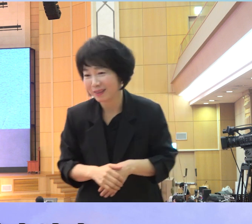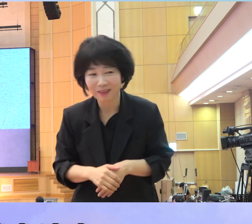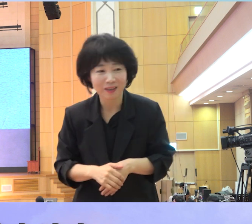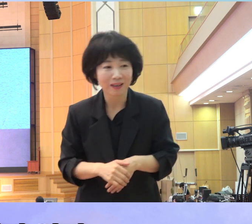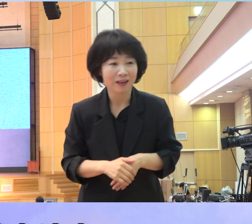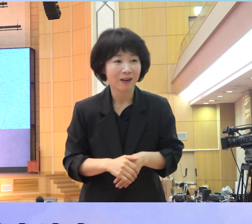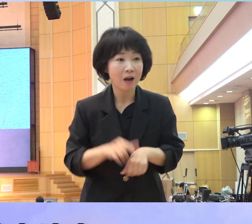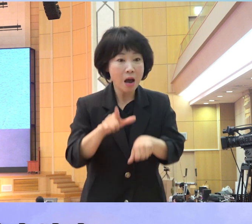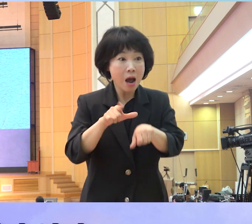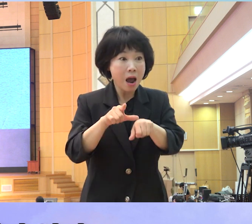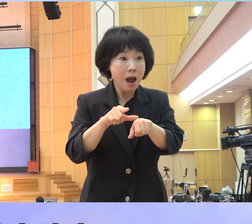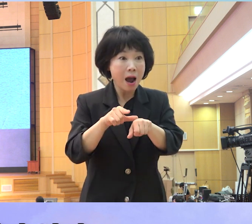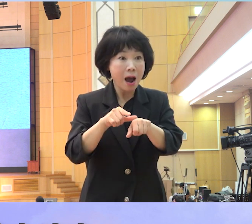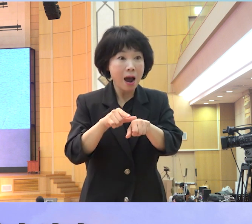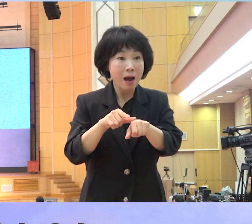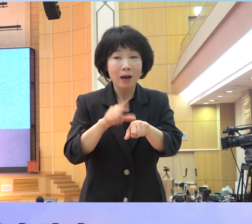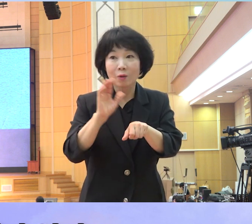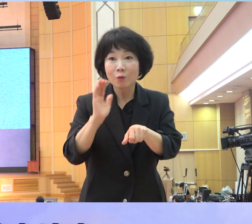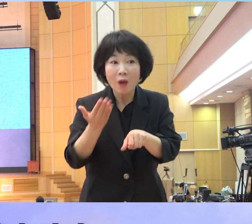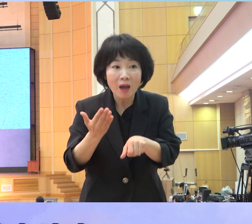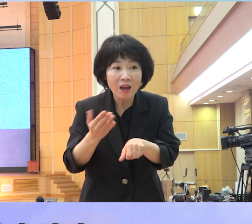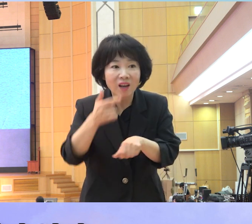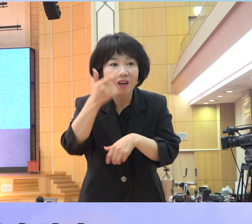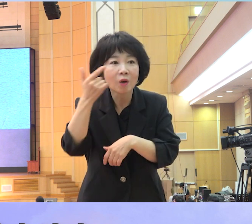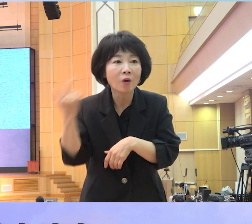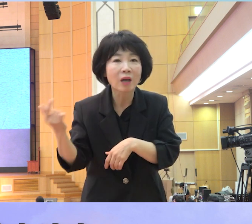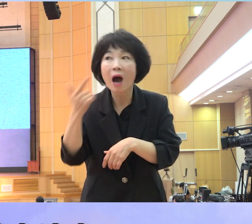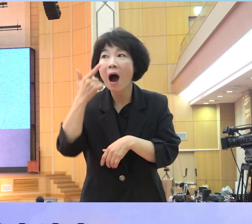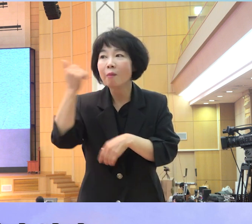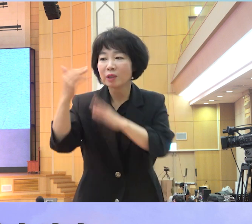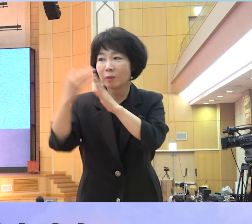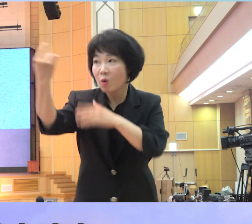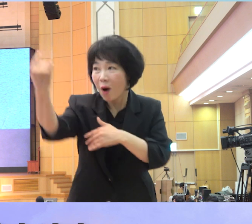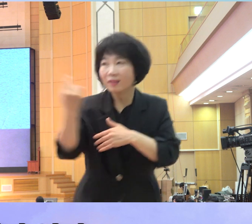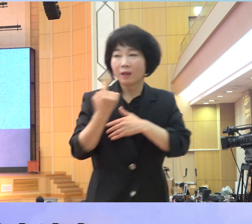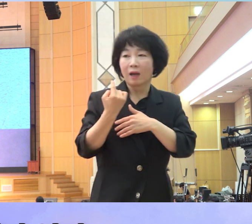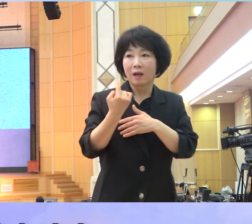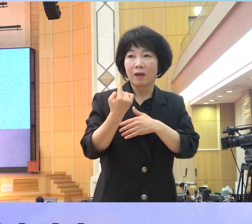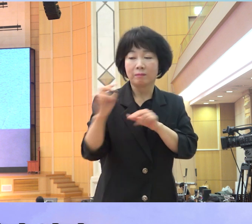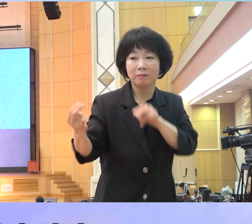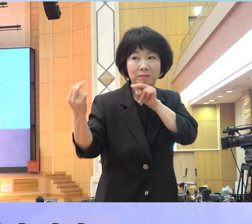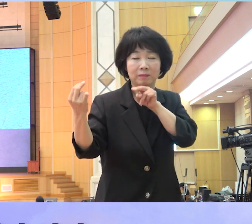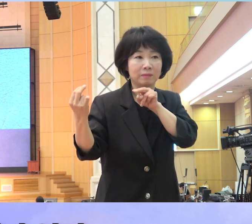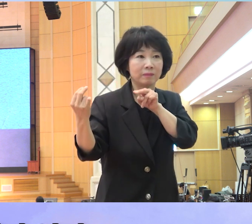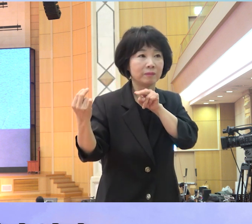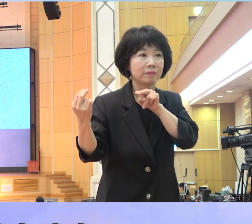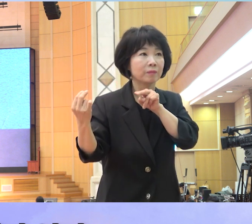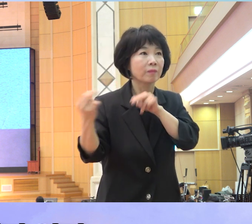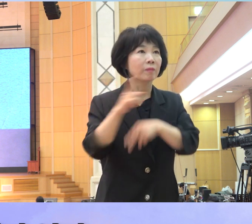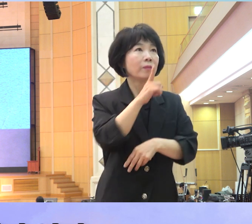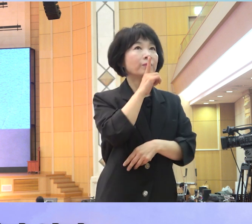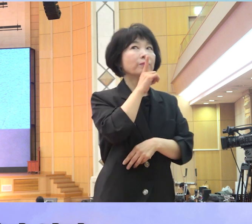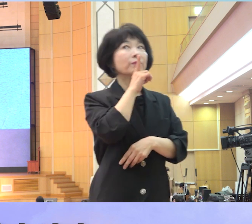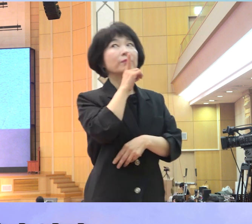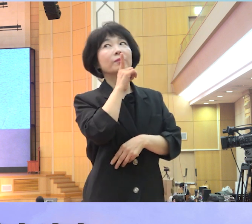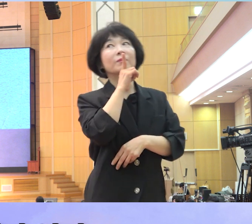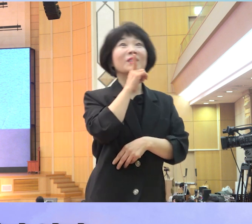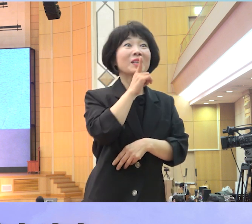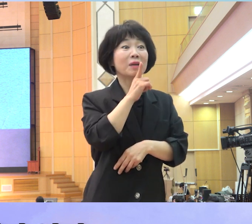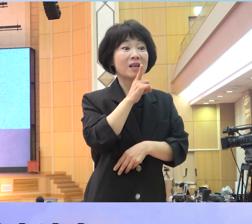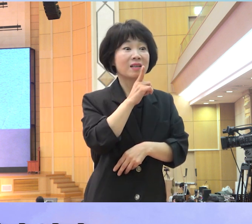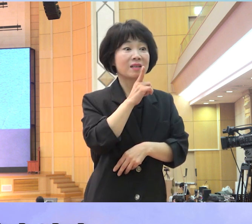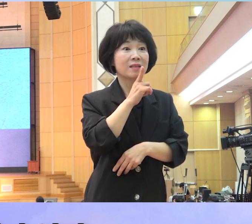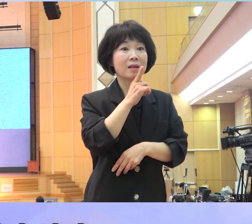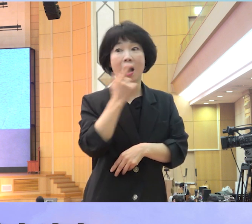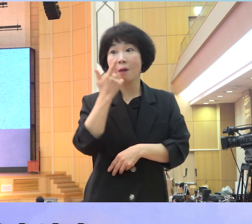신방 마치고 목사님이 이제 딱 돌아오신 거예요. 그런데 이제 저는 딱 돌아오시자마자 이제 바로 이제 너 어떻게